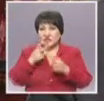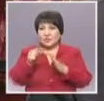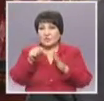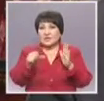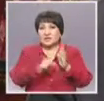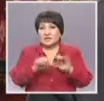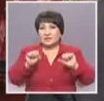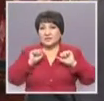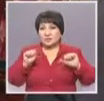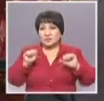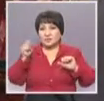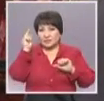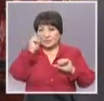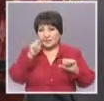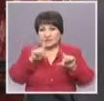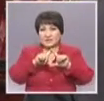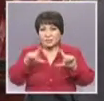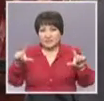мектебі, 2